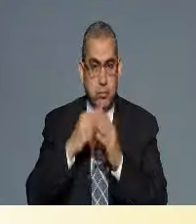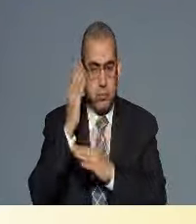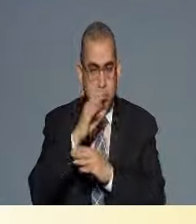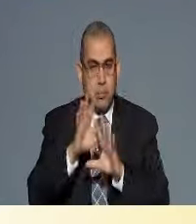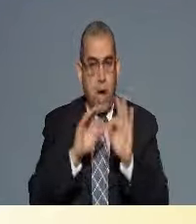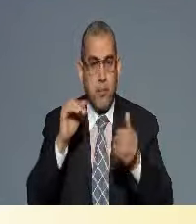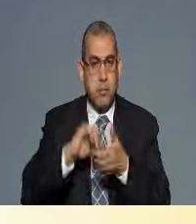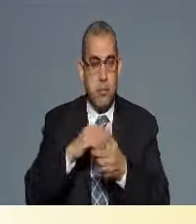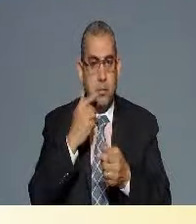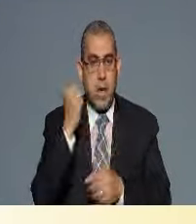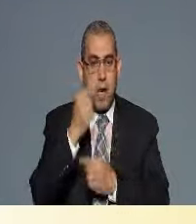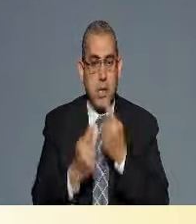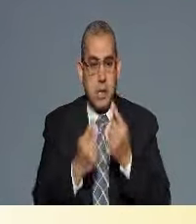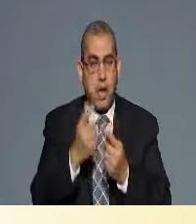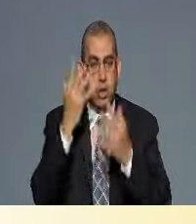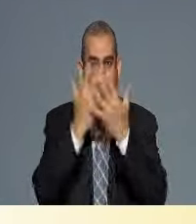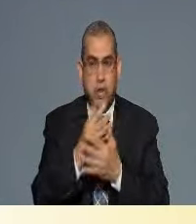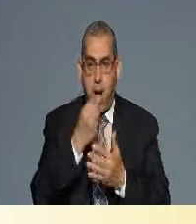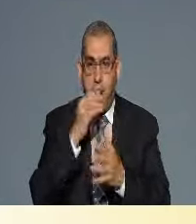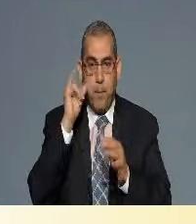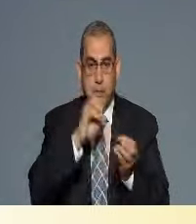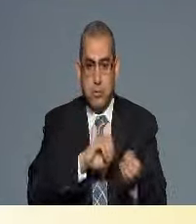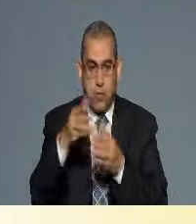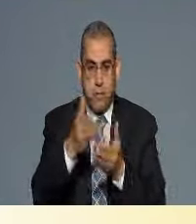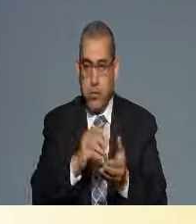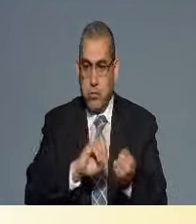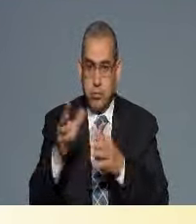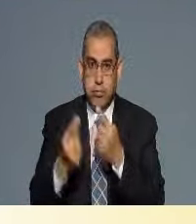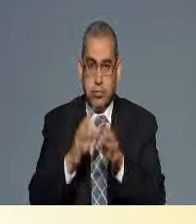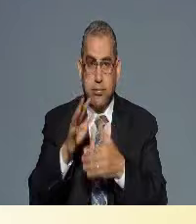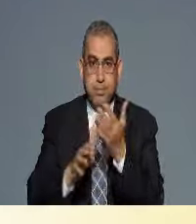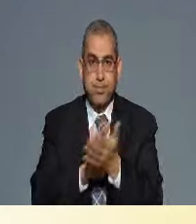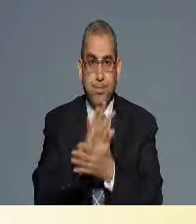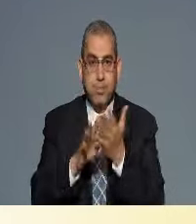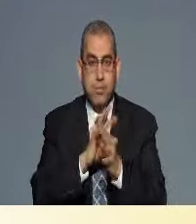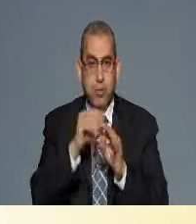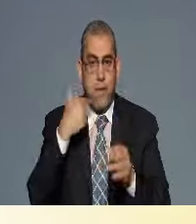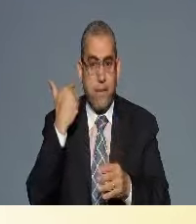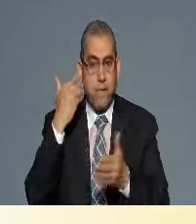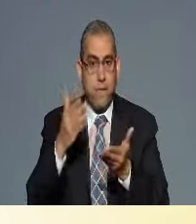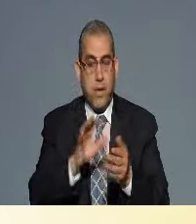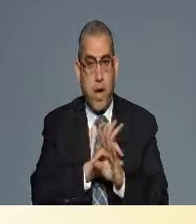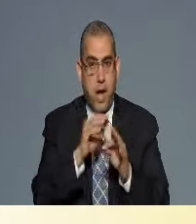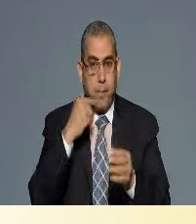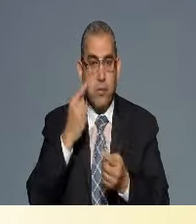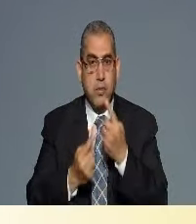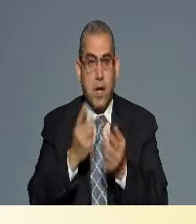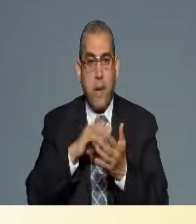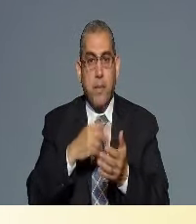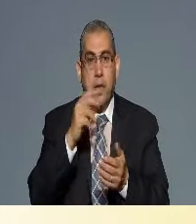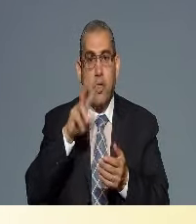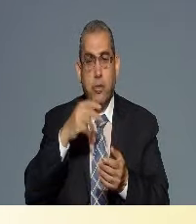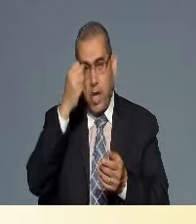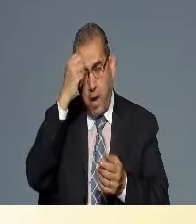سيادتك بنزرع وعندنا مصانع اعلاف، فبنتكلم على فكره ان احنا عندنا حاليا سيادتك مزارع تسمين ل 18,000 راس